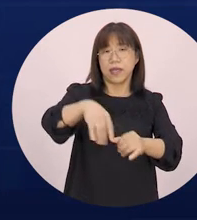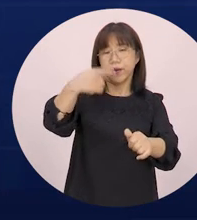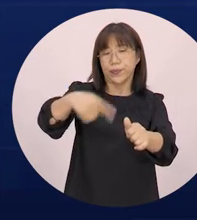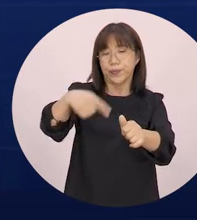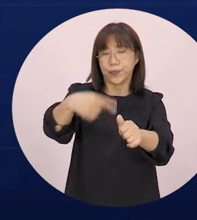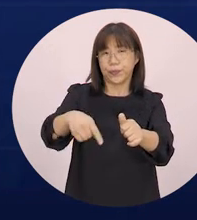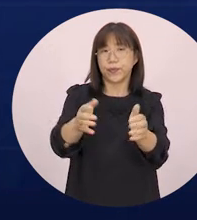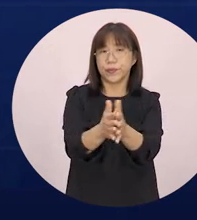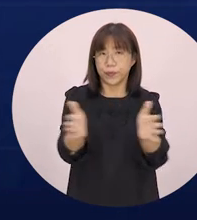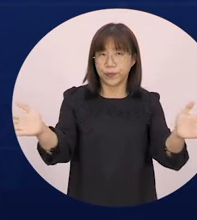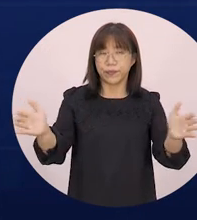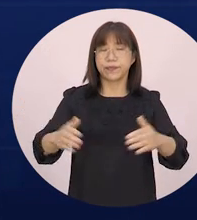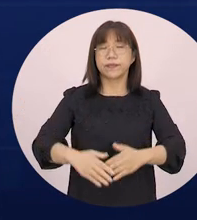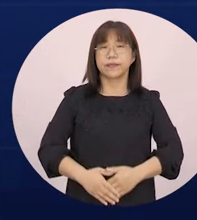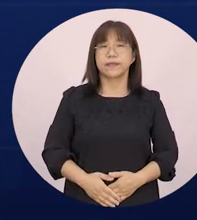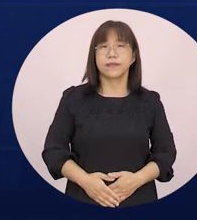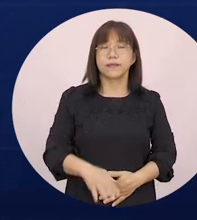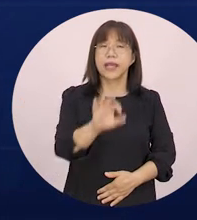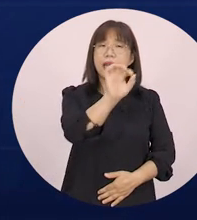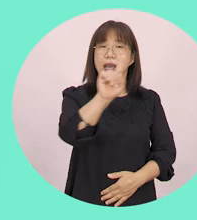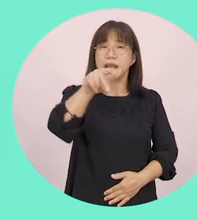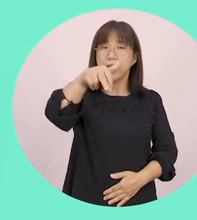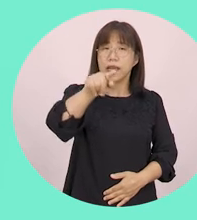경제창업 아카데미를 운영합니다.